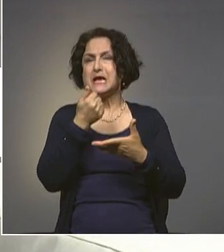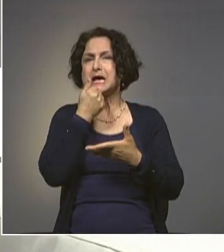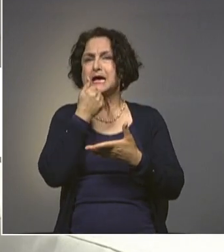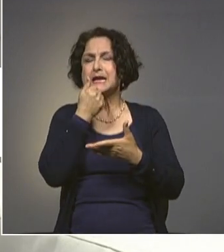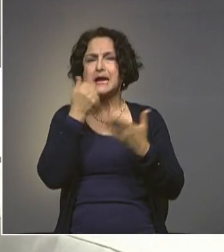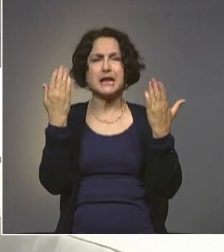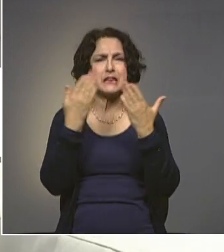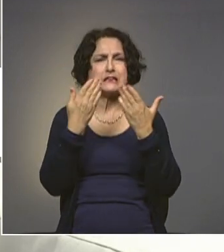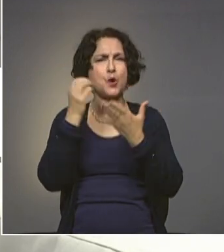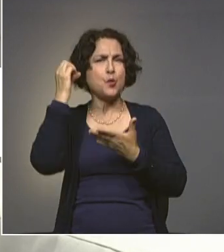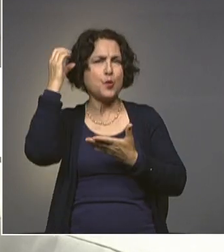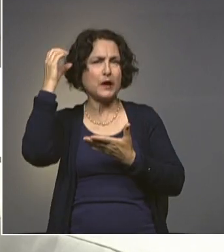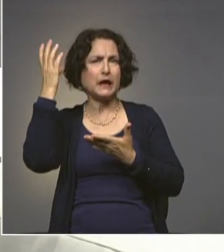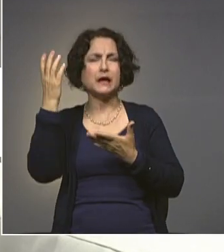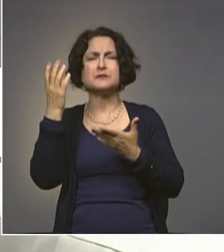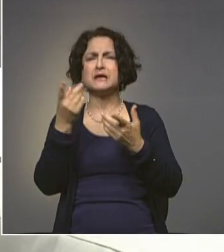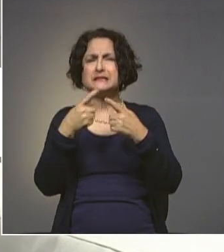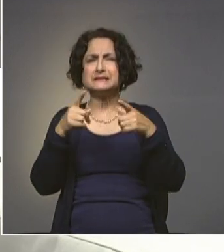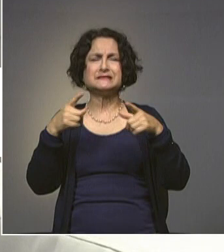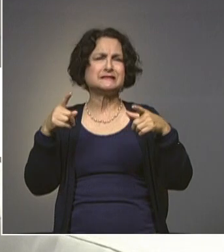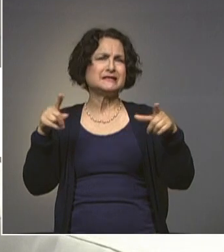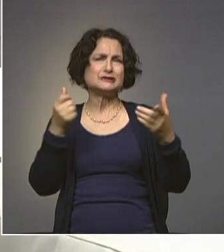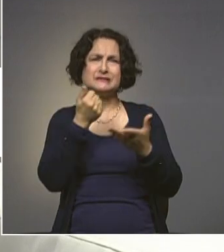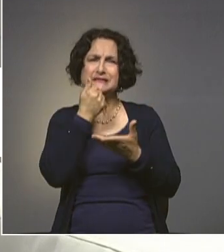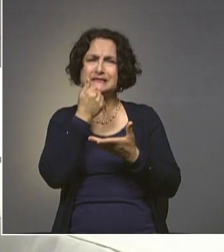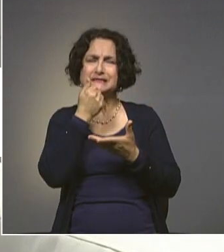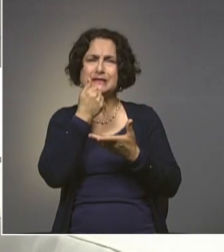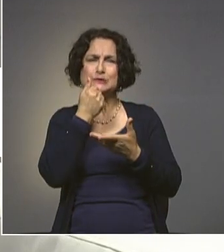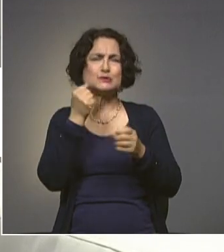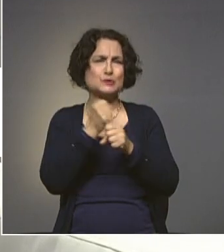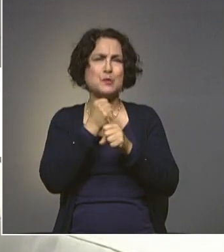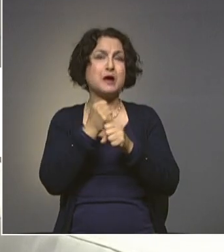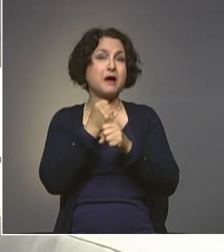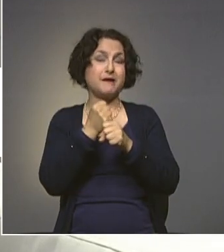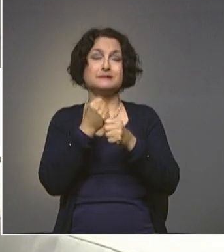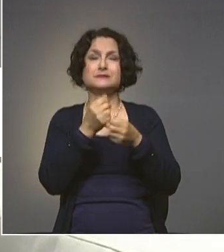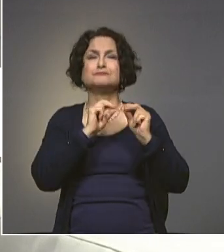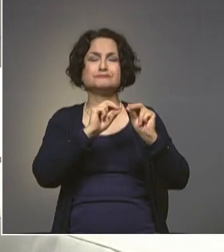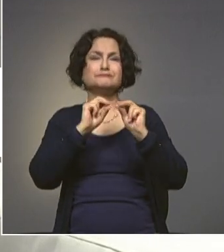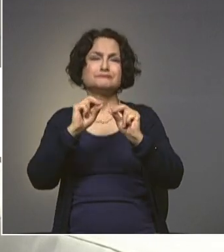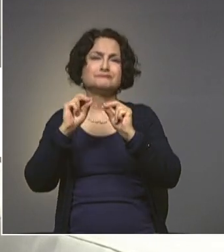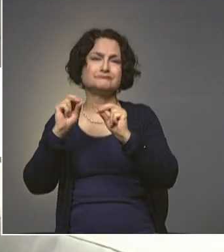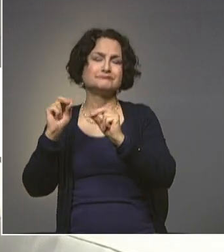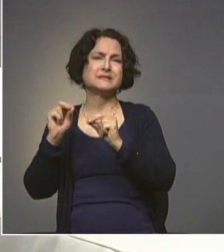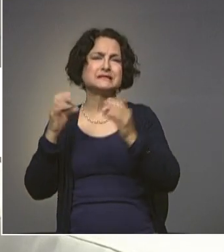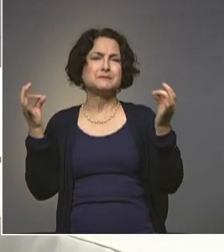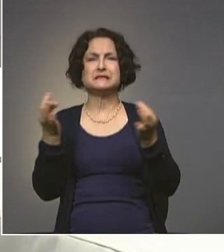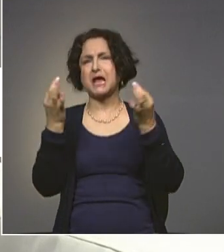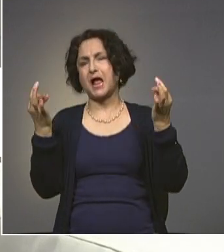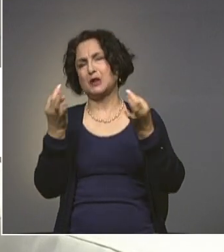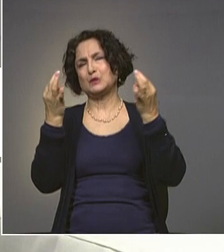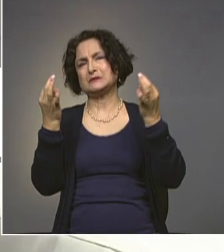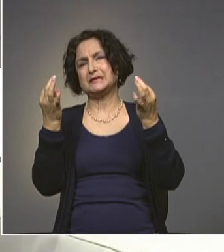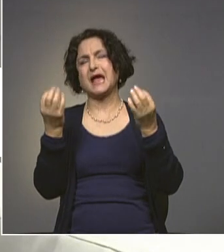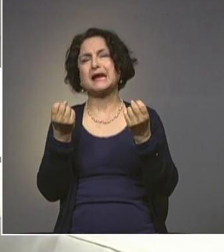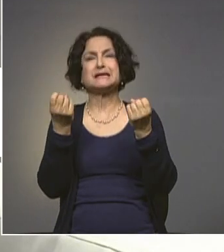науки. Агрономическите специалности, ние ще трябва да ги преподаваме на английски език, всички агрономически специалности, растителна